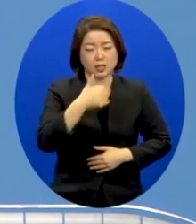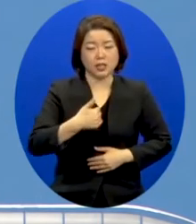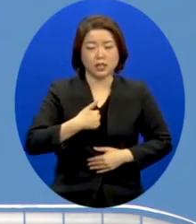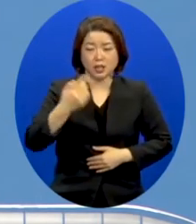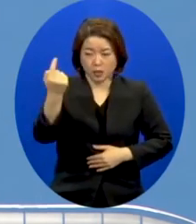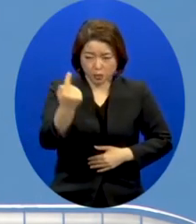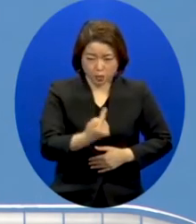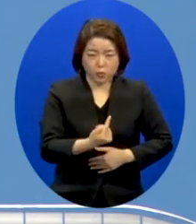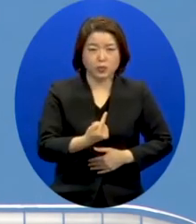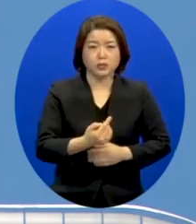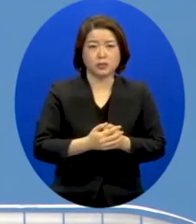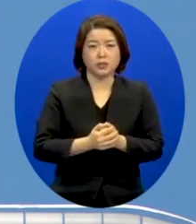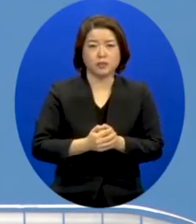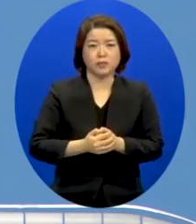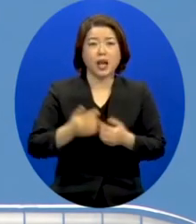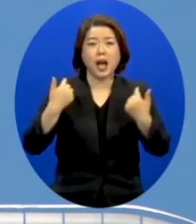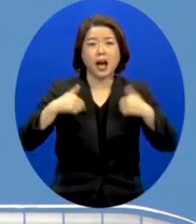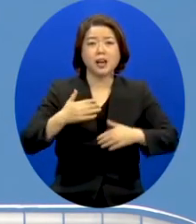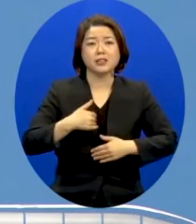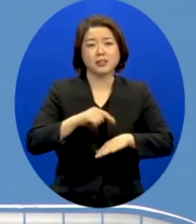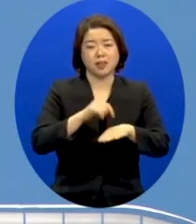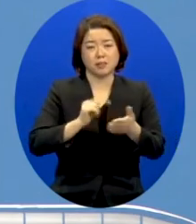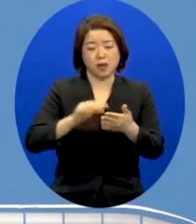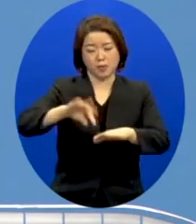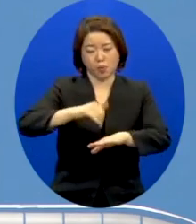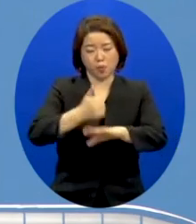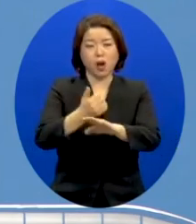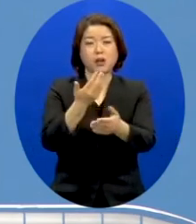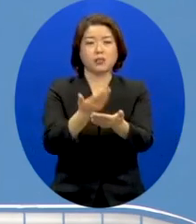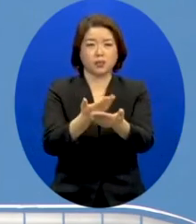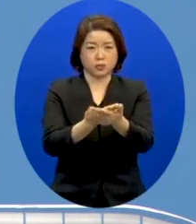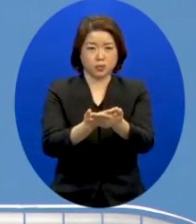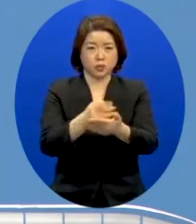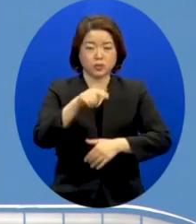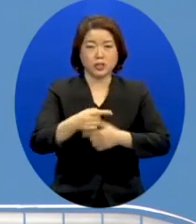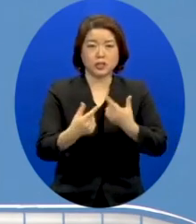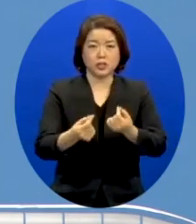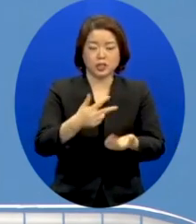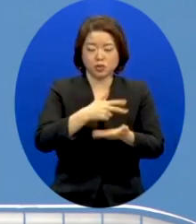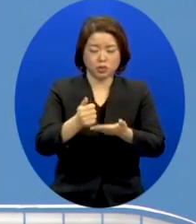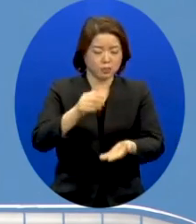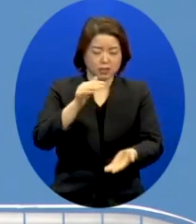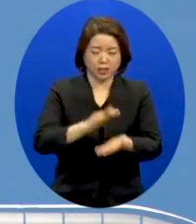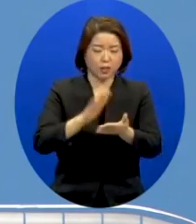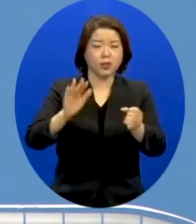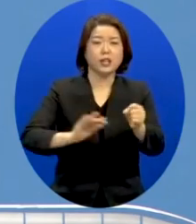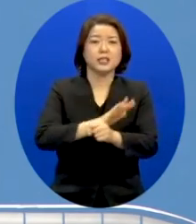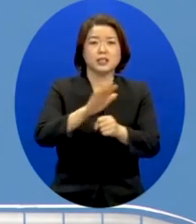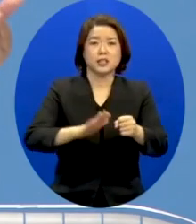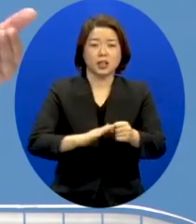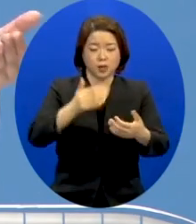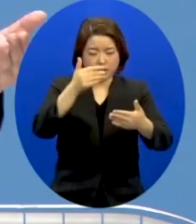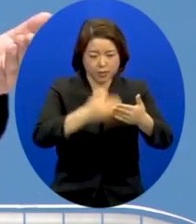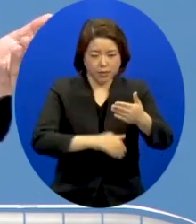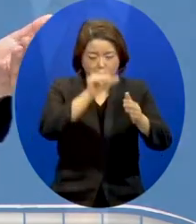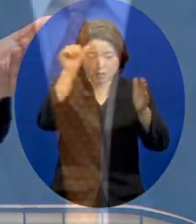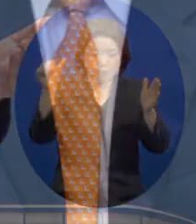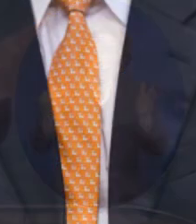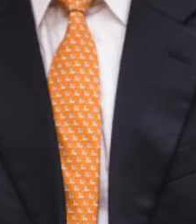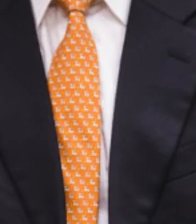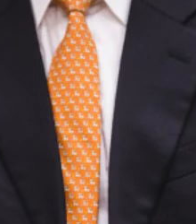오셔서 항상 제 마음에 왕이 되 있어서 그렇게 주님을 뜨겁게 사랑하며 제 남은 생애를 살게